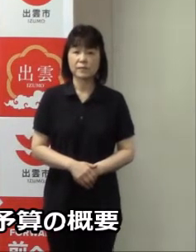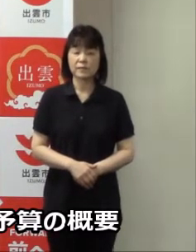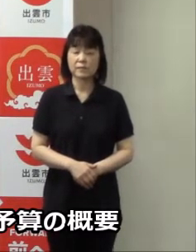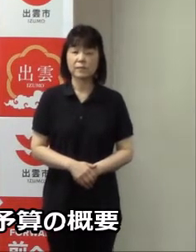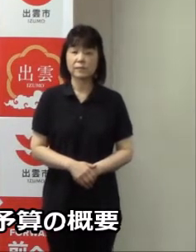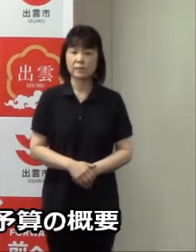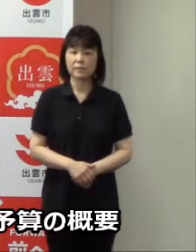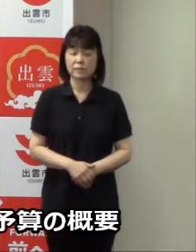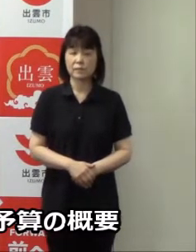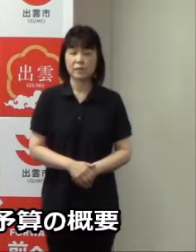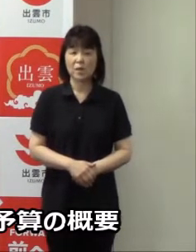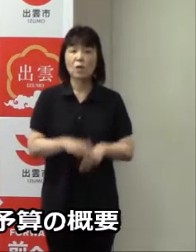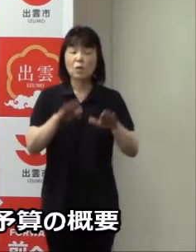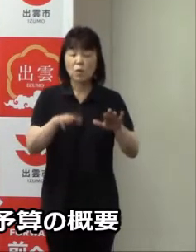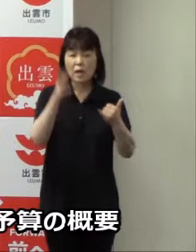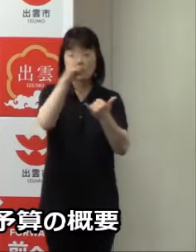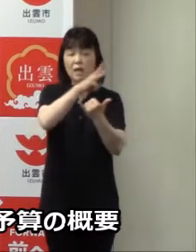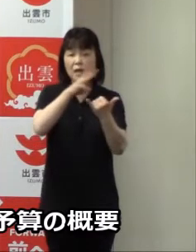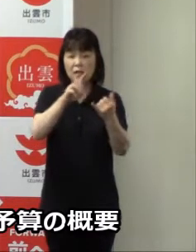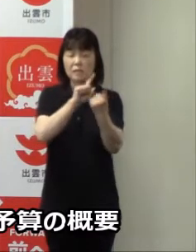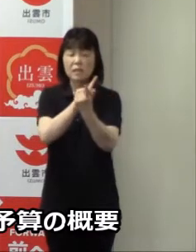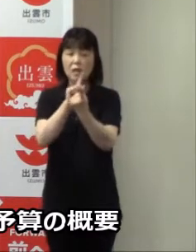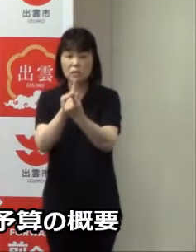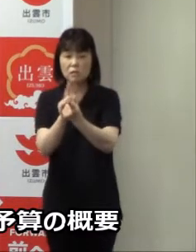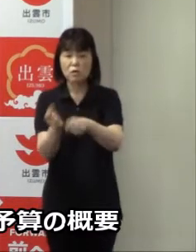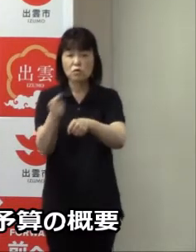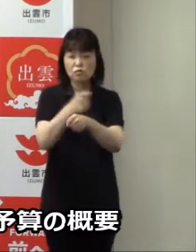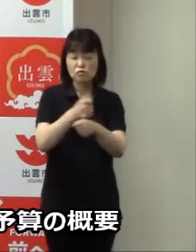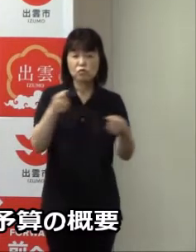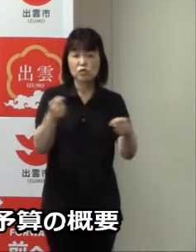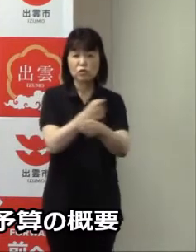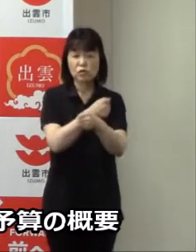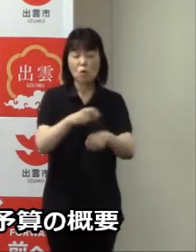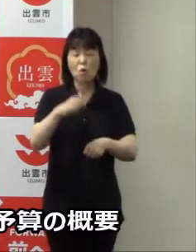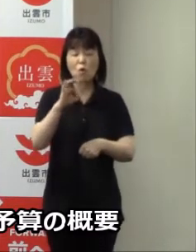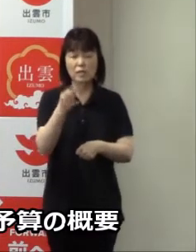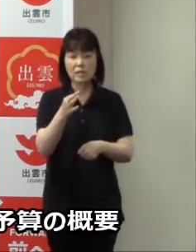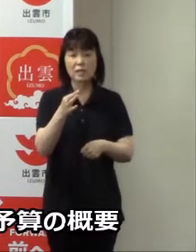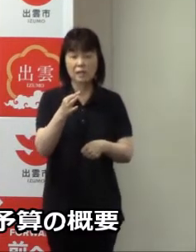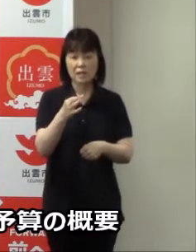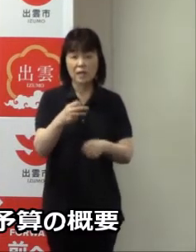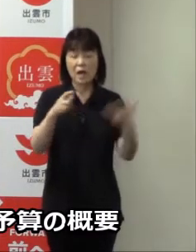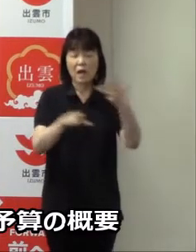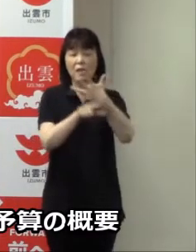して、今回の災害に対する復旧事業費、8月の先決、